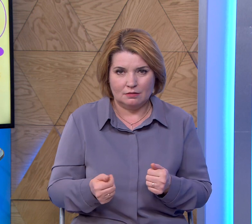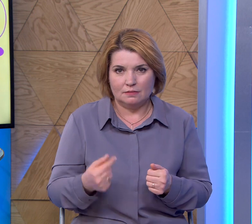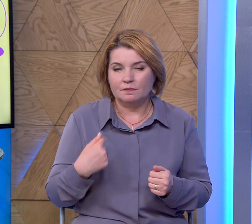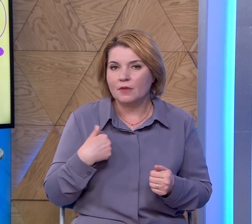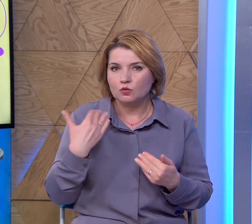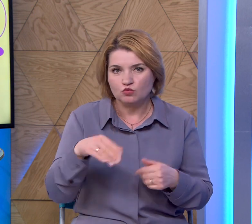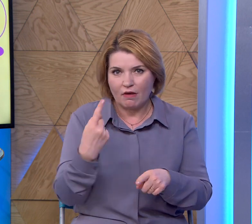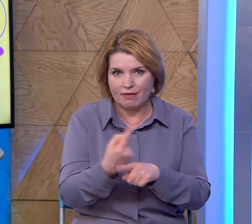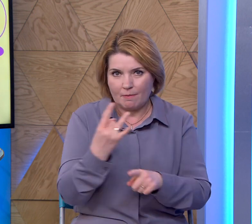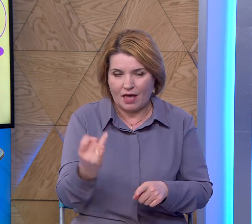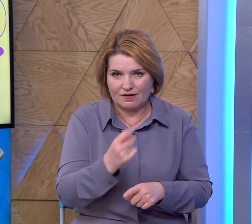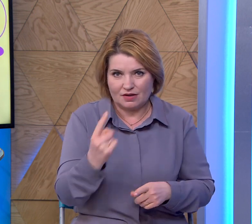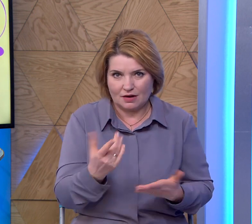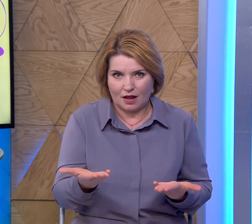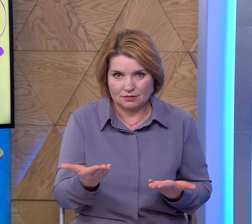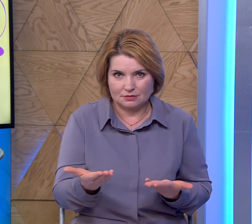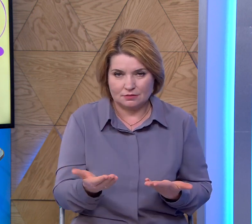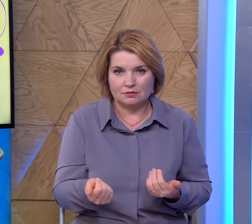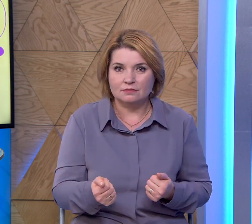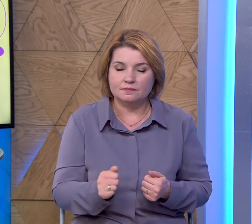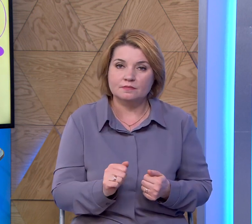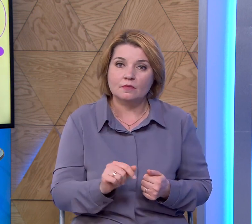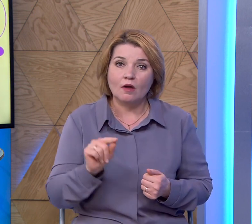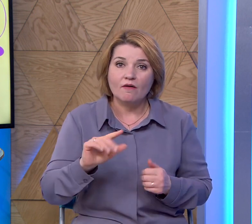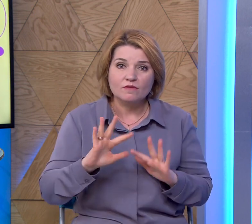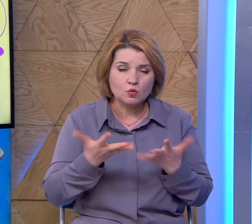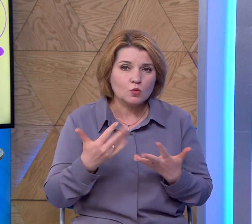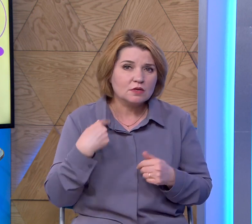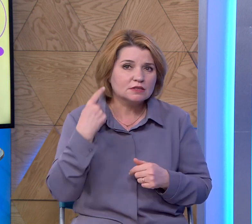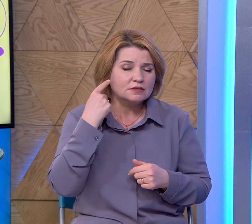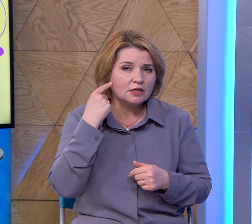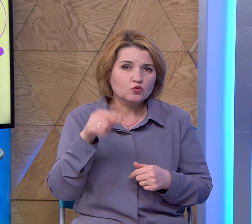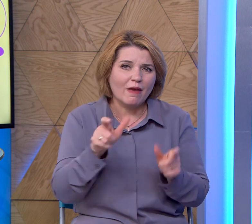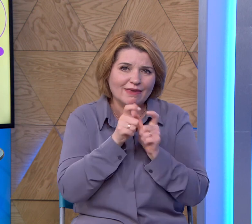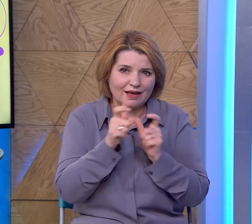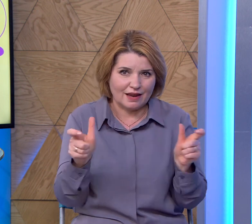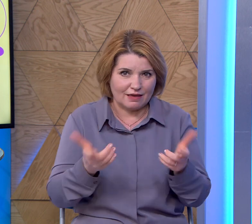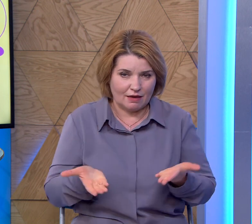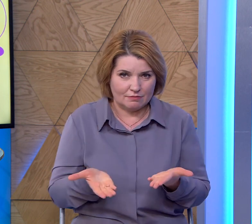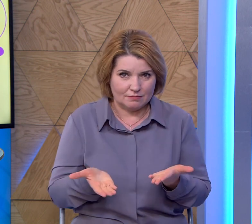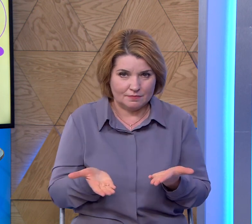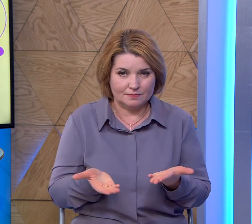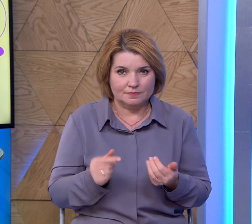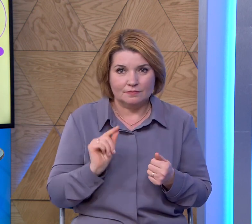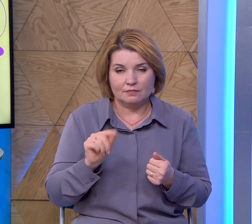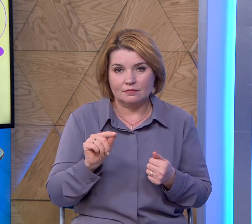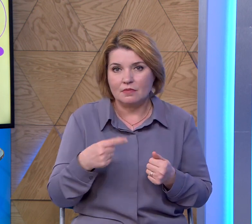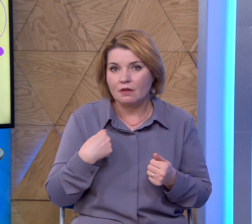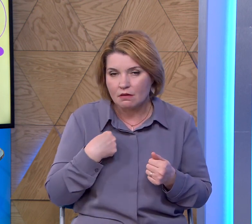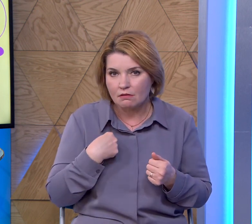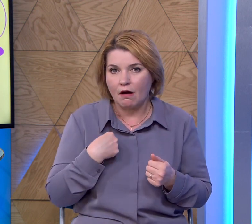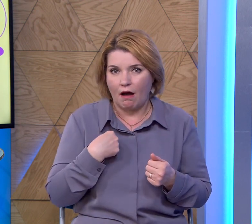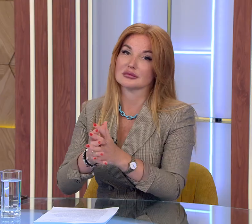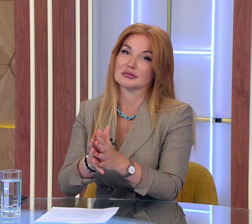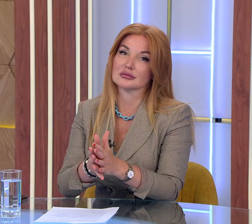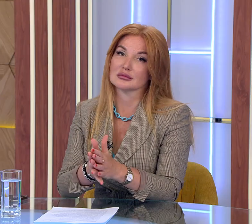позвонила. У человека искаженное сознание. Вдруг слышу дикие вопли. Естественно, я обращаю